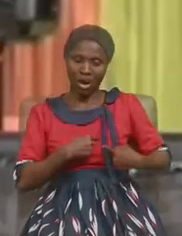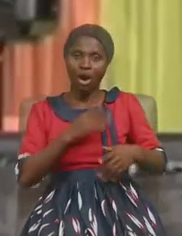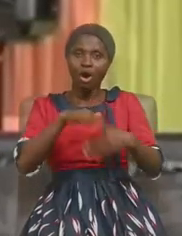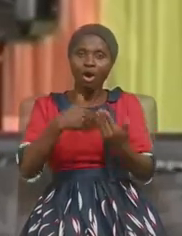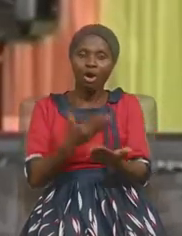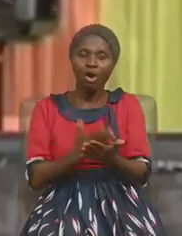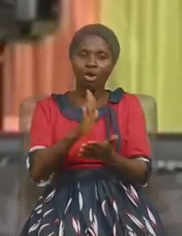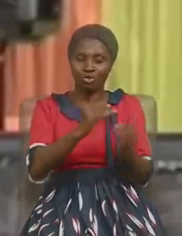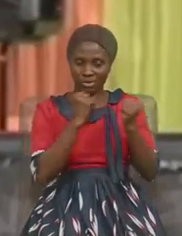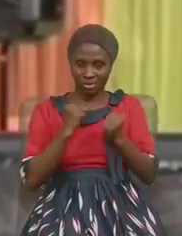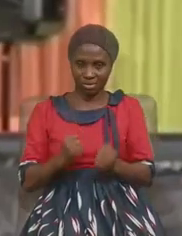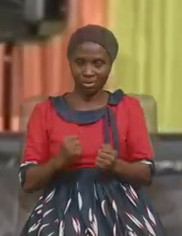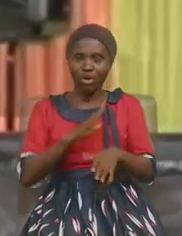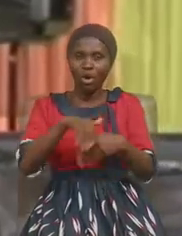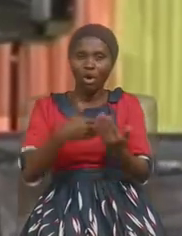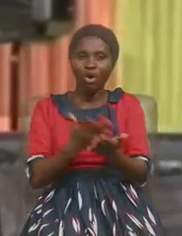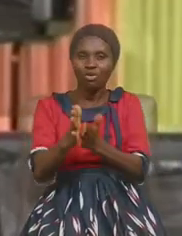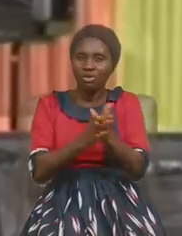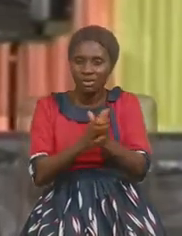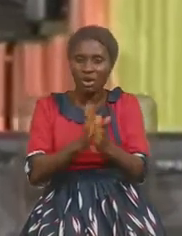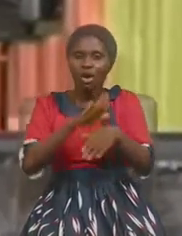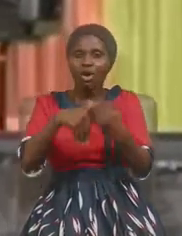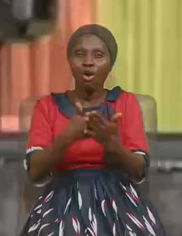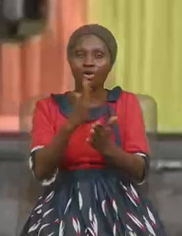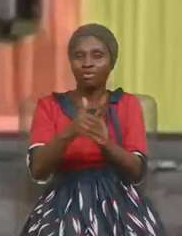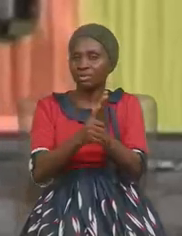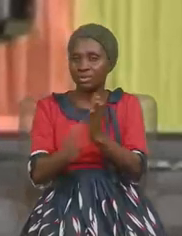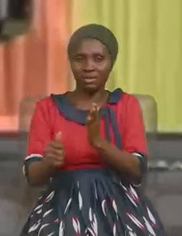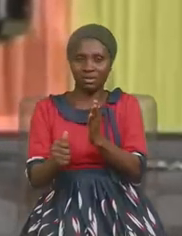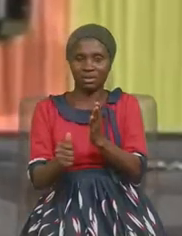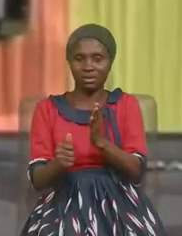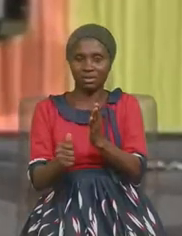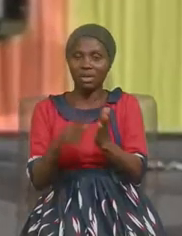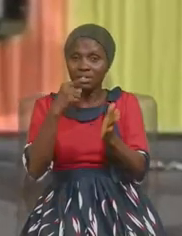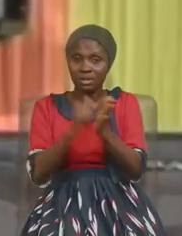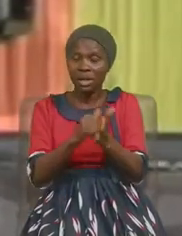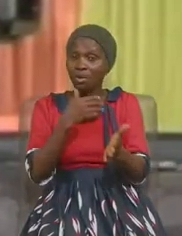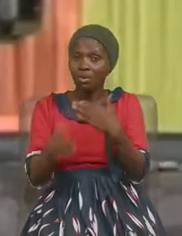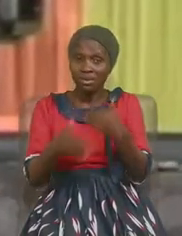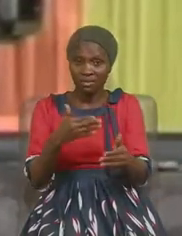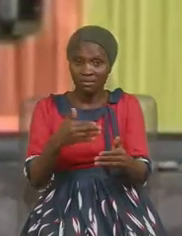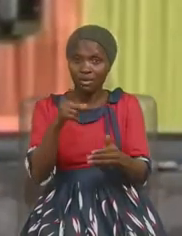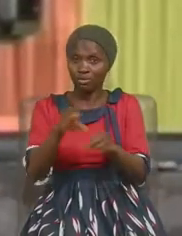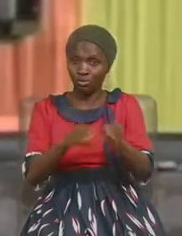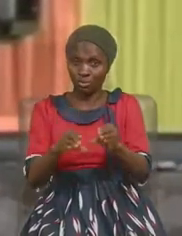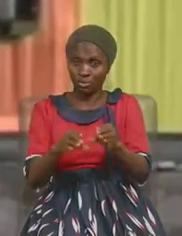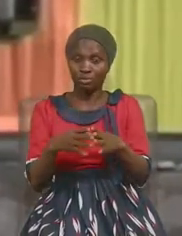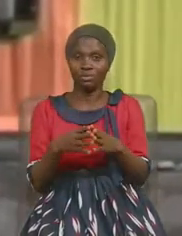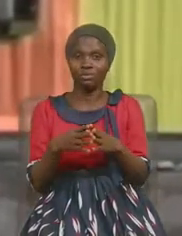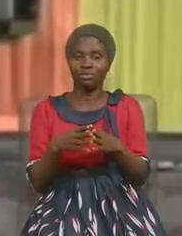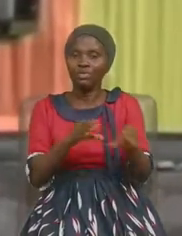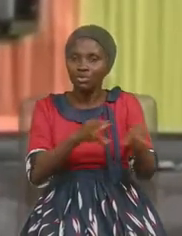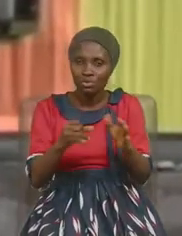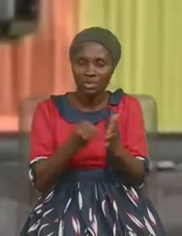votre enthousiasme, amenez toutes ces habiletés. Et il dit, tout ce que vous faites, faites-le de